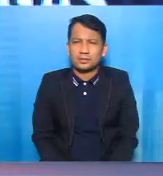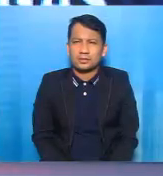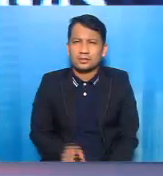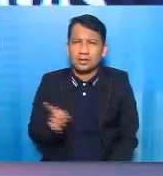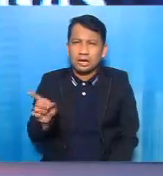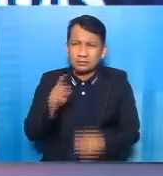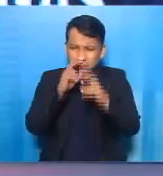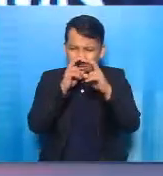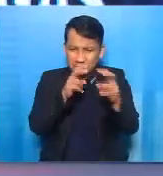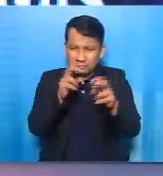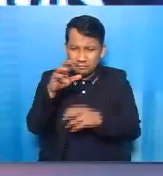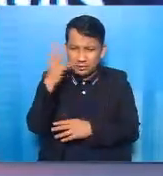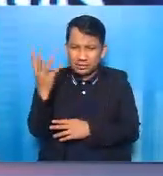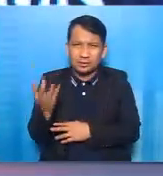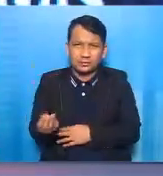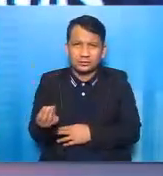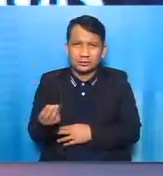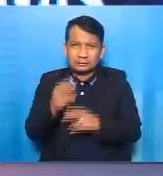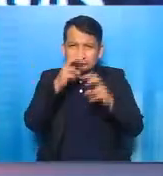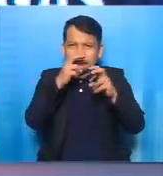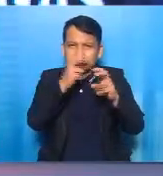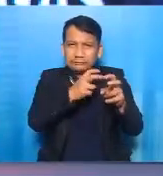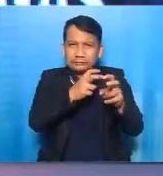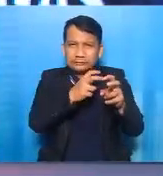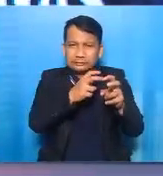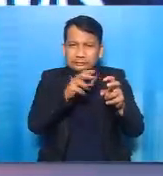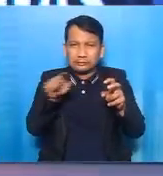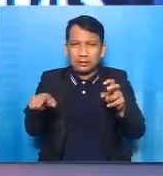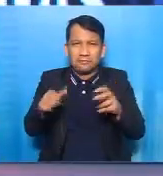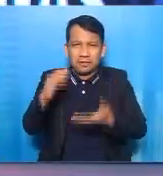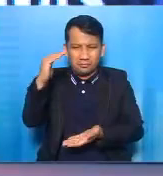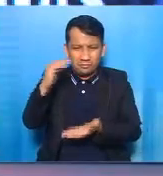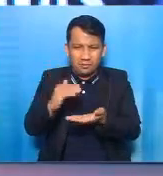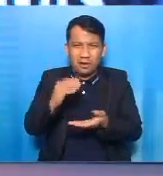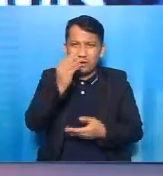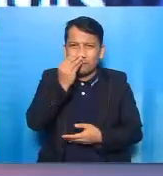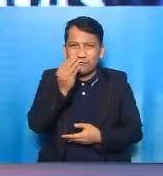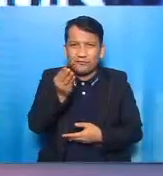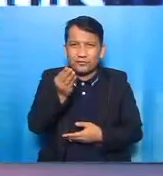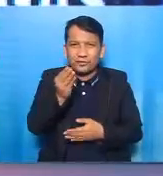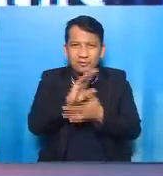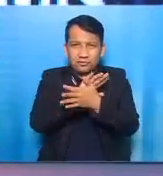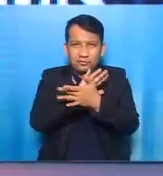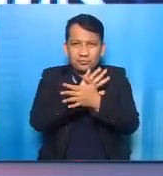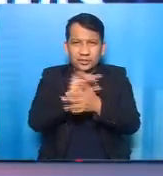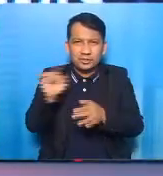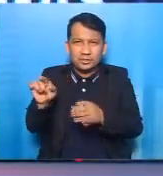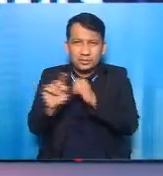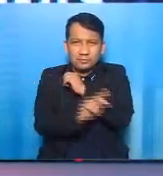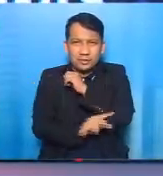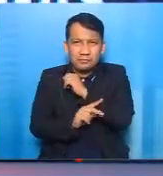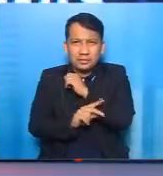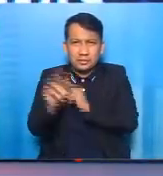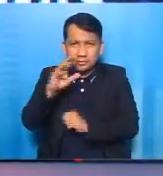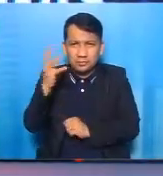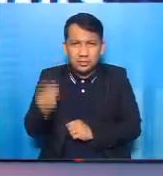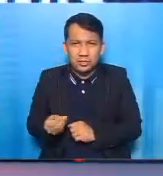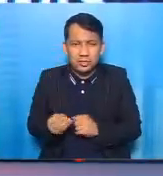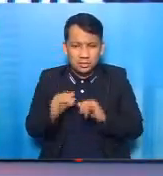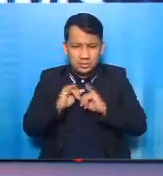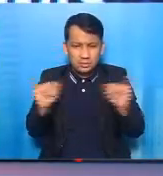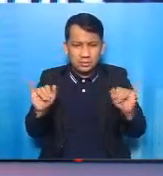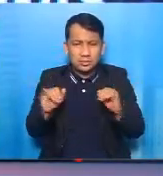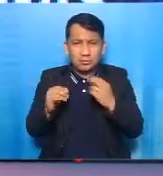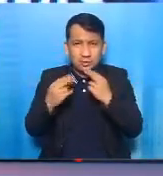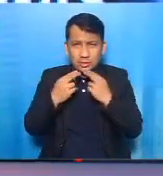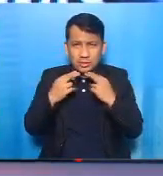Naghihigpit na rin ang Batangas para mapababa ang bilang ng COVID-19 cases sa probinsya. Kasunod lang ito ng ulat ng UP Octa